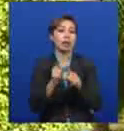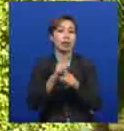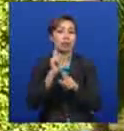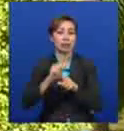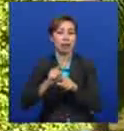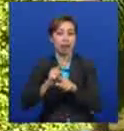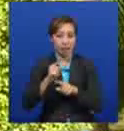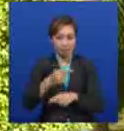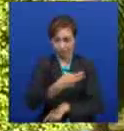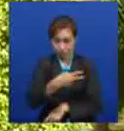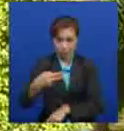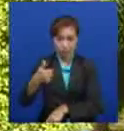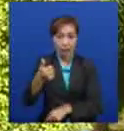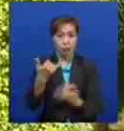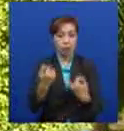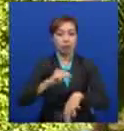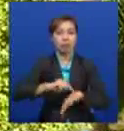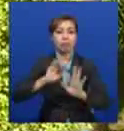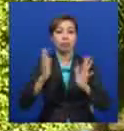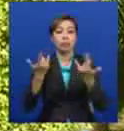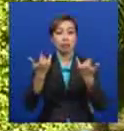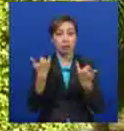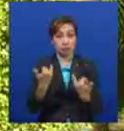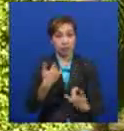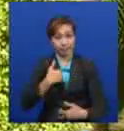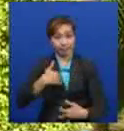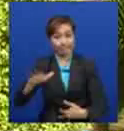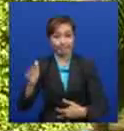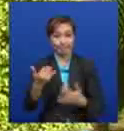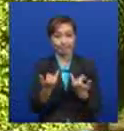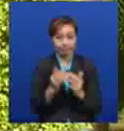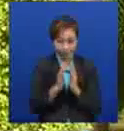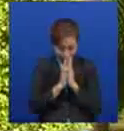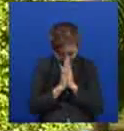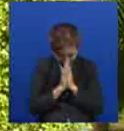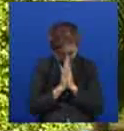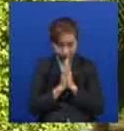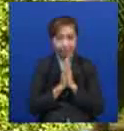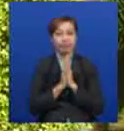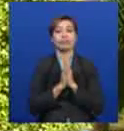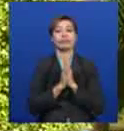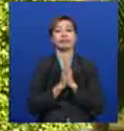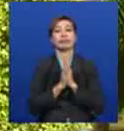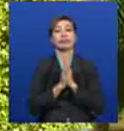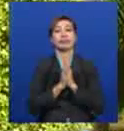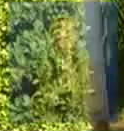ขึ้นอยู่ข้างหน้าจอนี้ค่ะวันนี้หมดเวลาของเพื่อโลกเพื่อเราแล้วดิฉันลาไปก่อนสวัสดีค่ะ